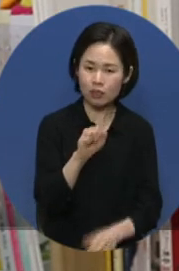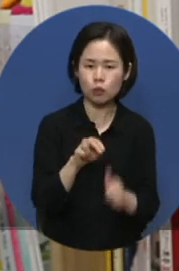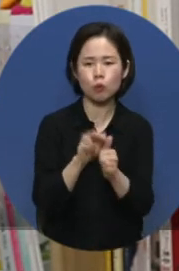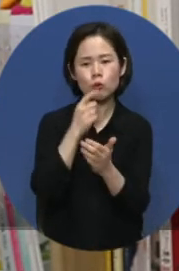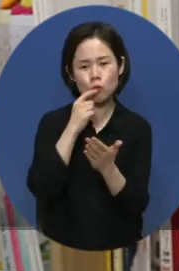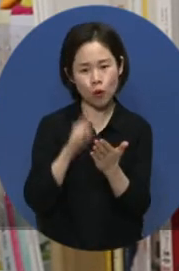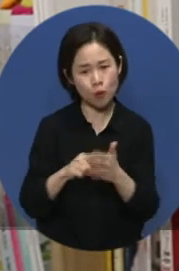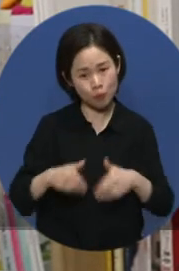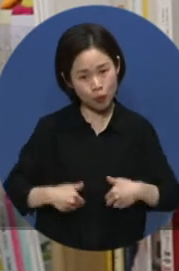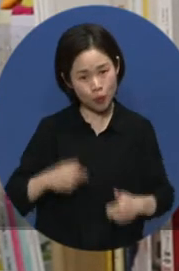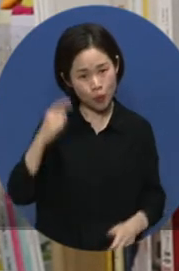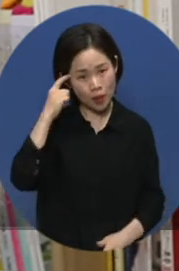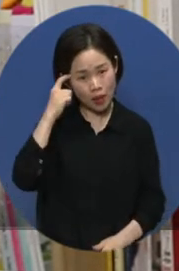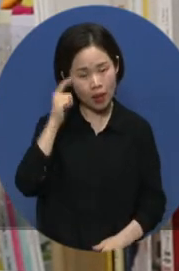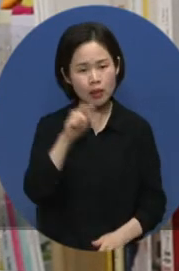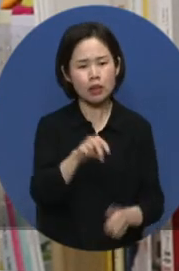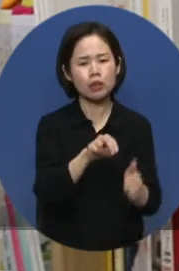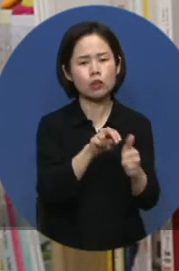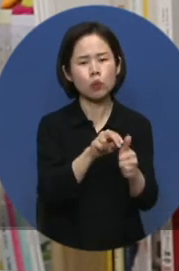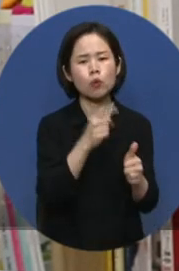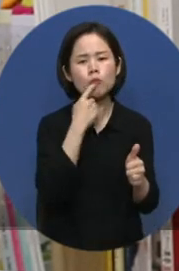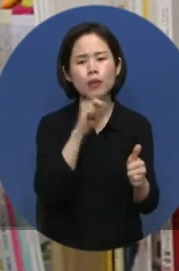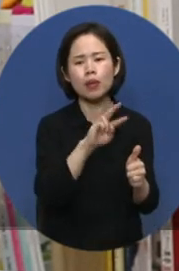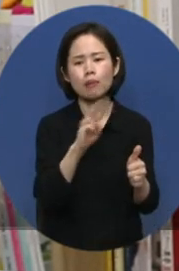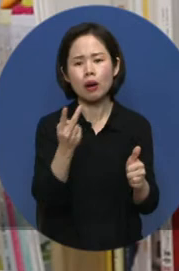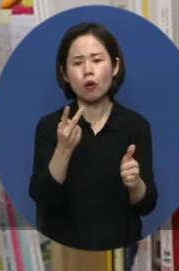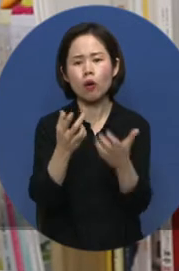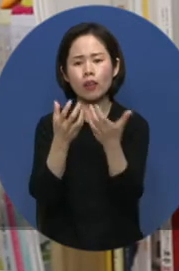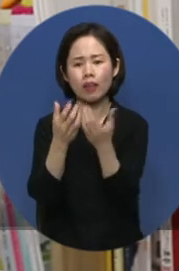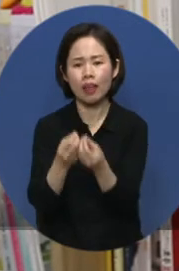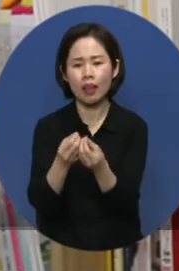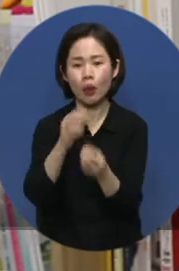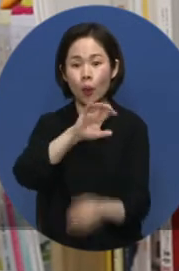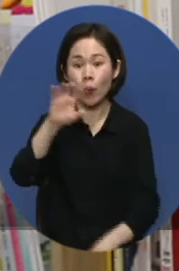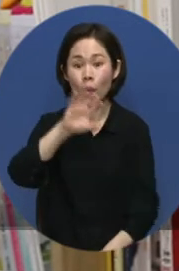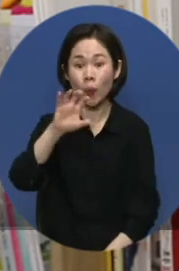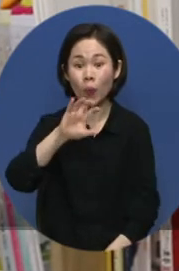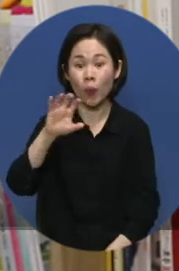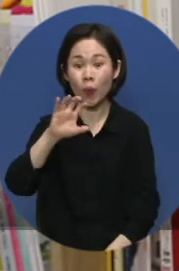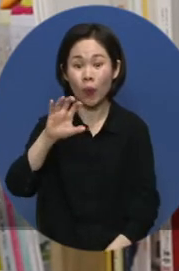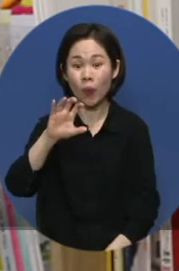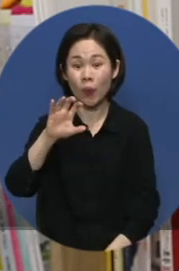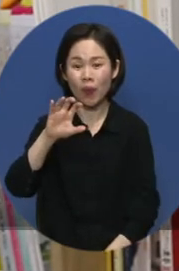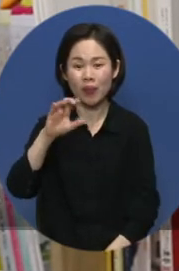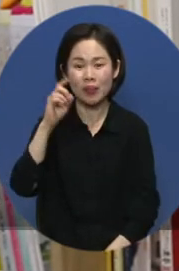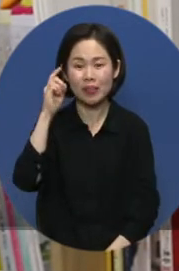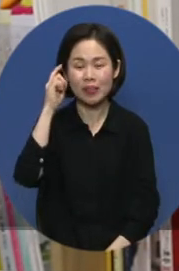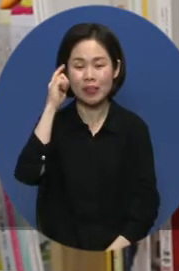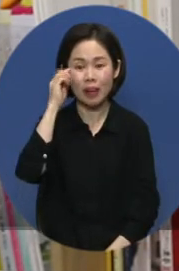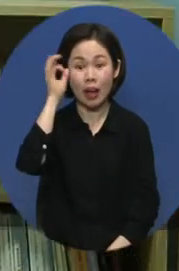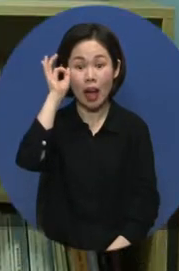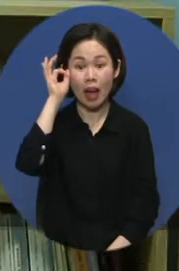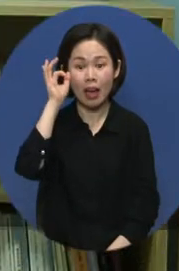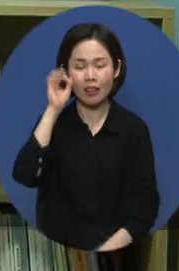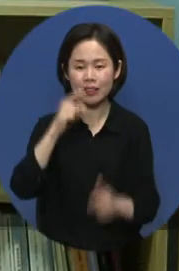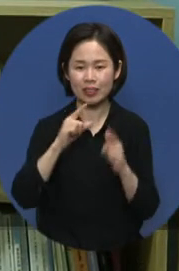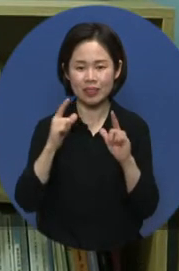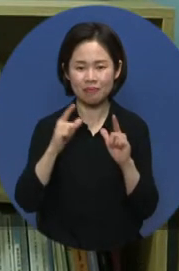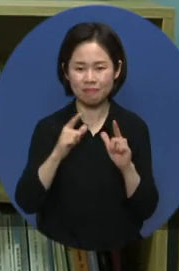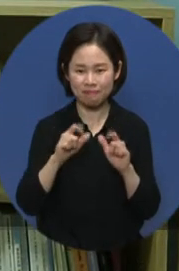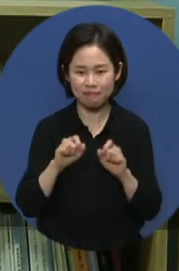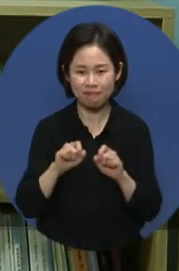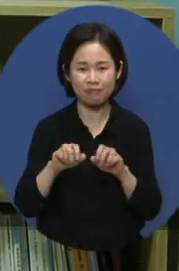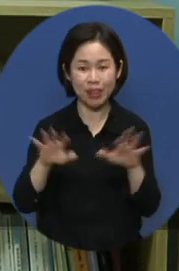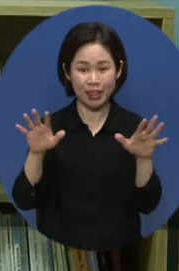이런 정보는 쉽게 바꿔야 된다라는 걸 예시로 만들어서 확산하는 일을 주로 많이 하고 있습니다.